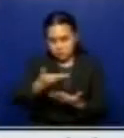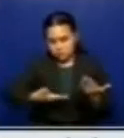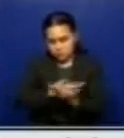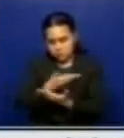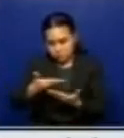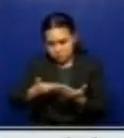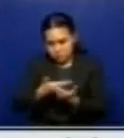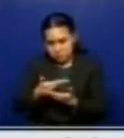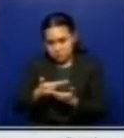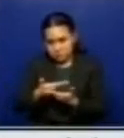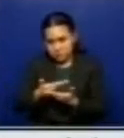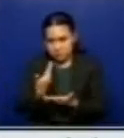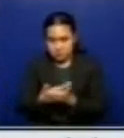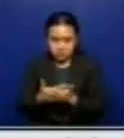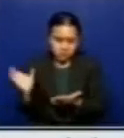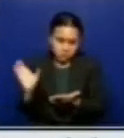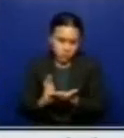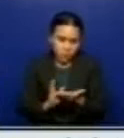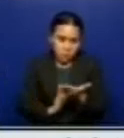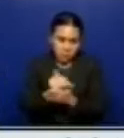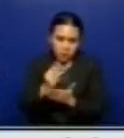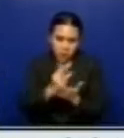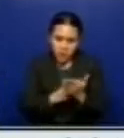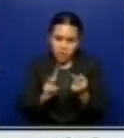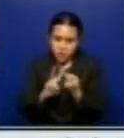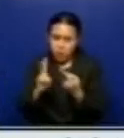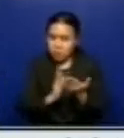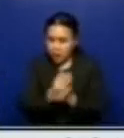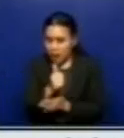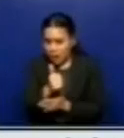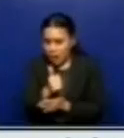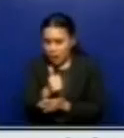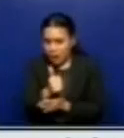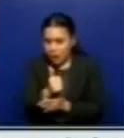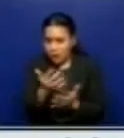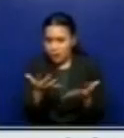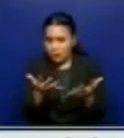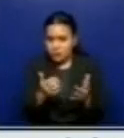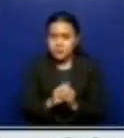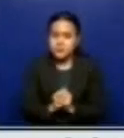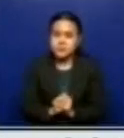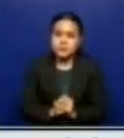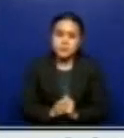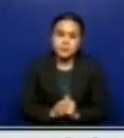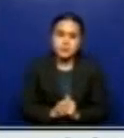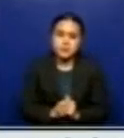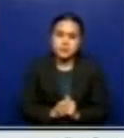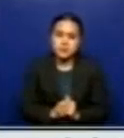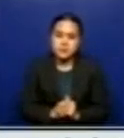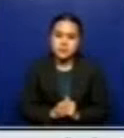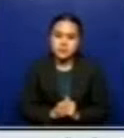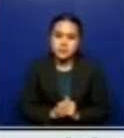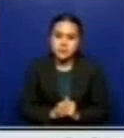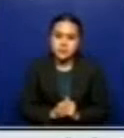จะผ่านงบประมาณในวาระสองได้หรือไม่ดังนั้นผมไม่ใช้เวลาม